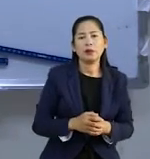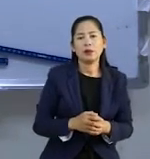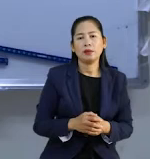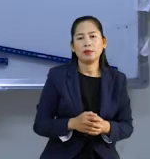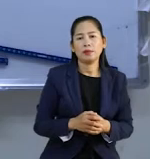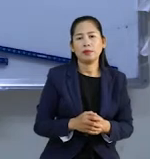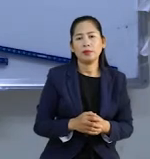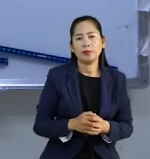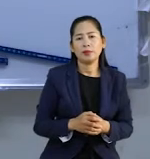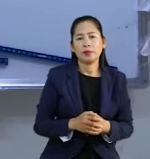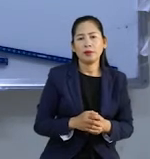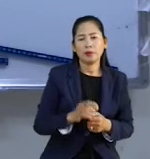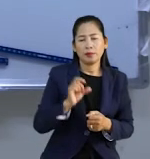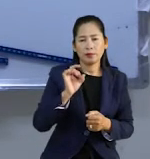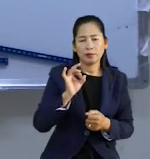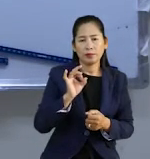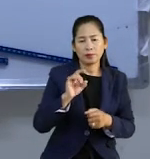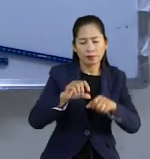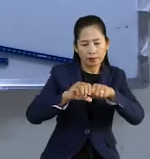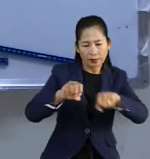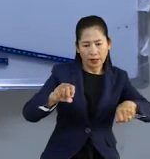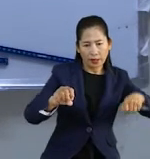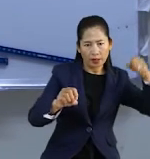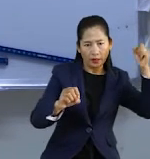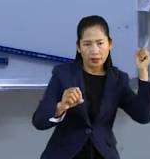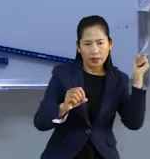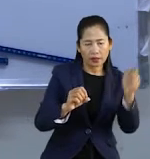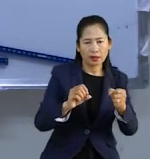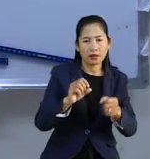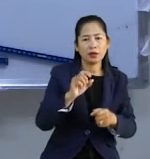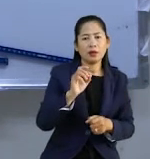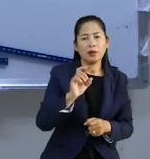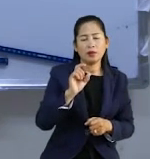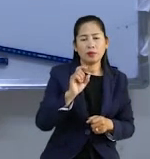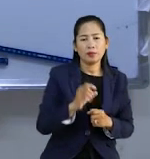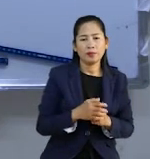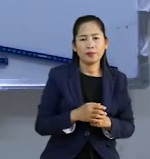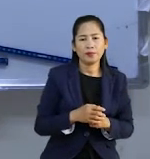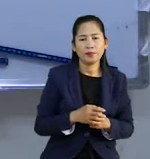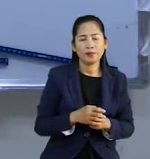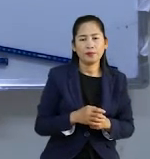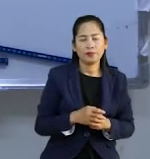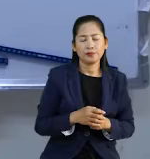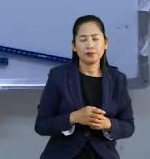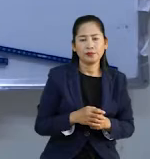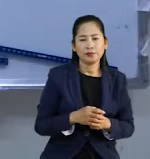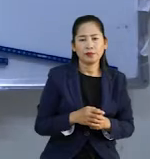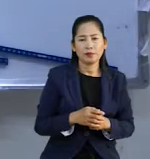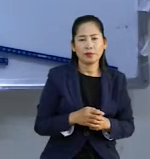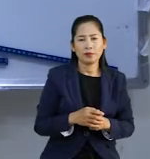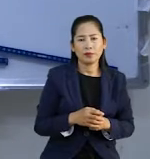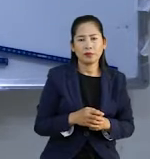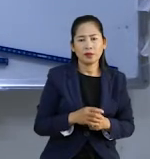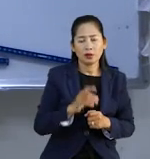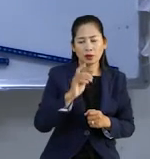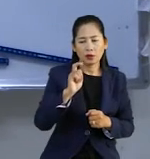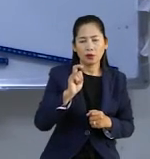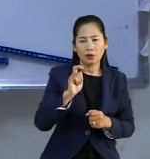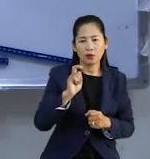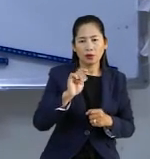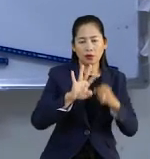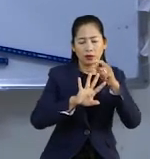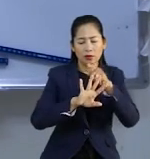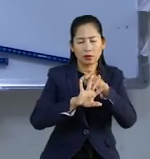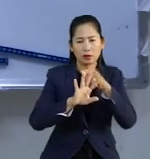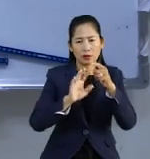ซมเอ๊ะเปรียขันบาดขอนะผัดเลอหนึ่งโลนะขออะ